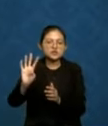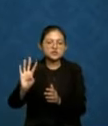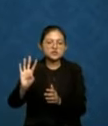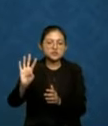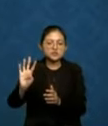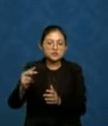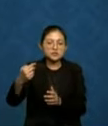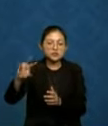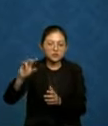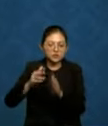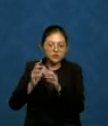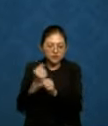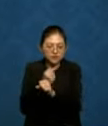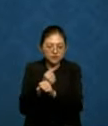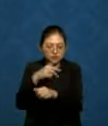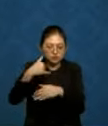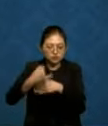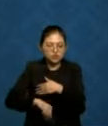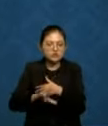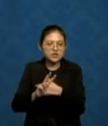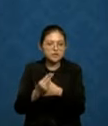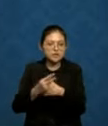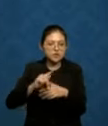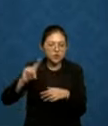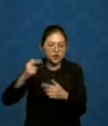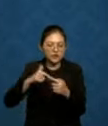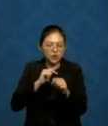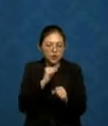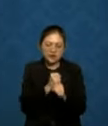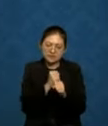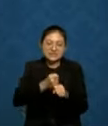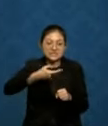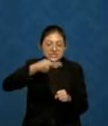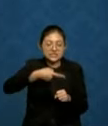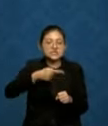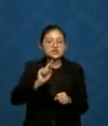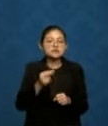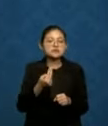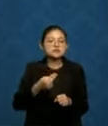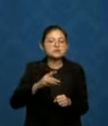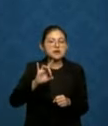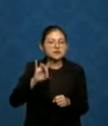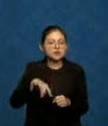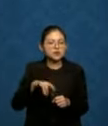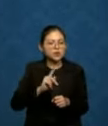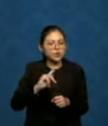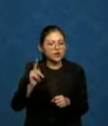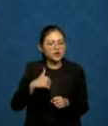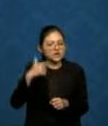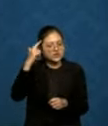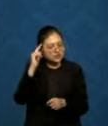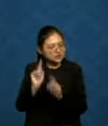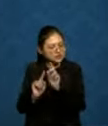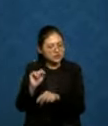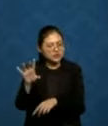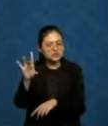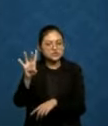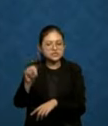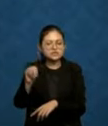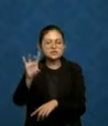34,000คนแต่มีผู้มีงานทำเพียง 16,500คนครับคิดเป็นสัดส่วนคือ